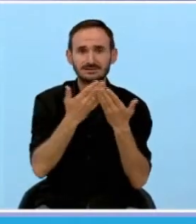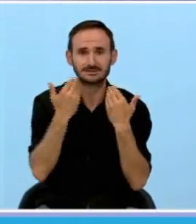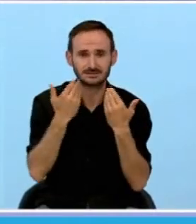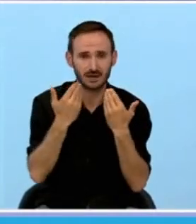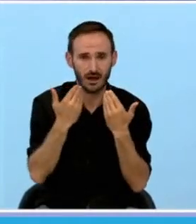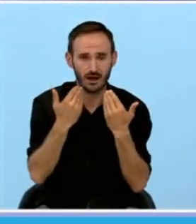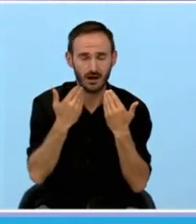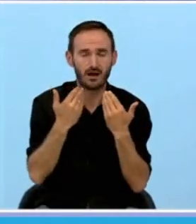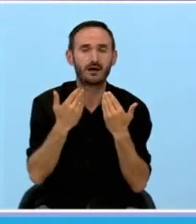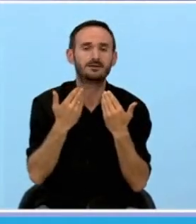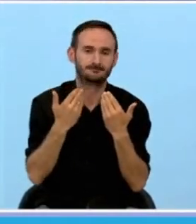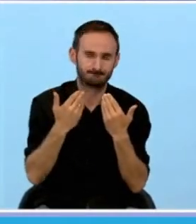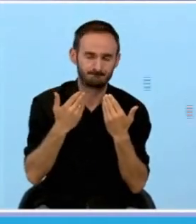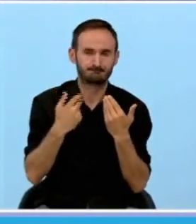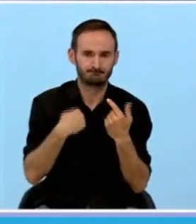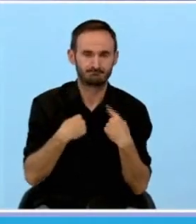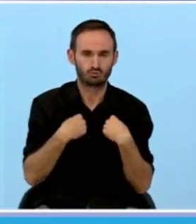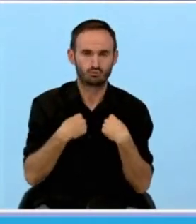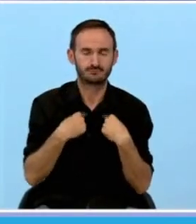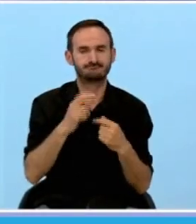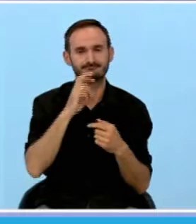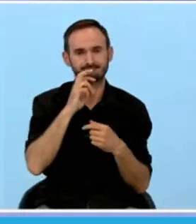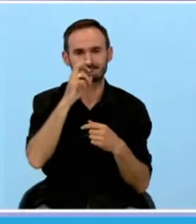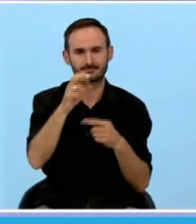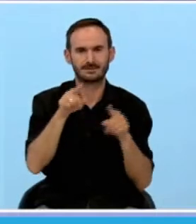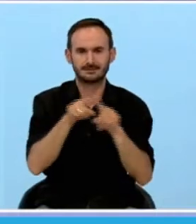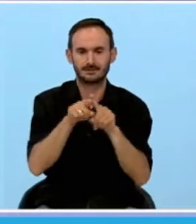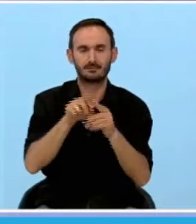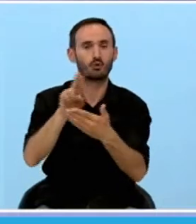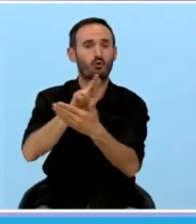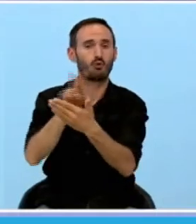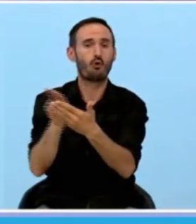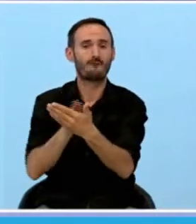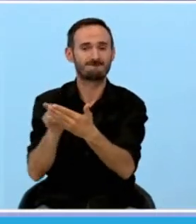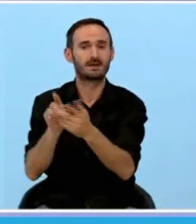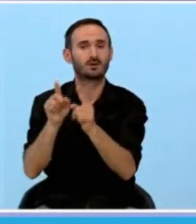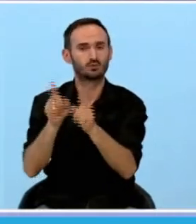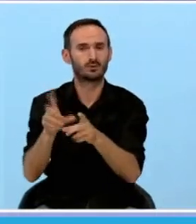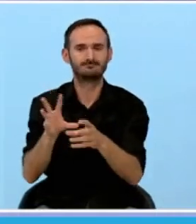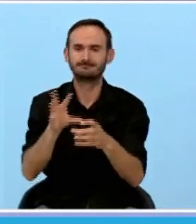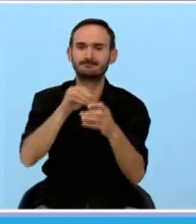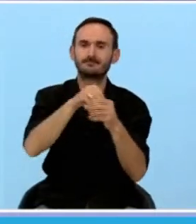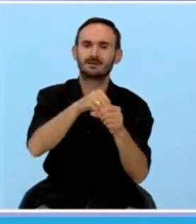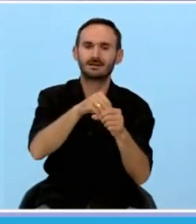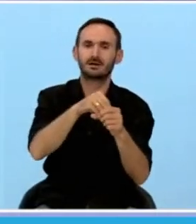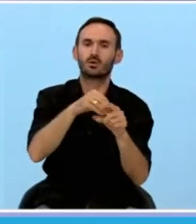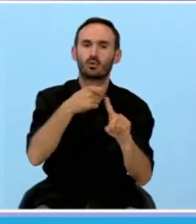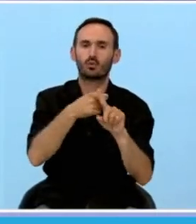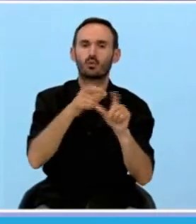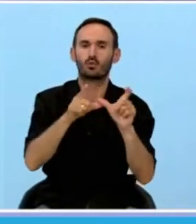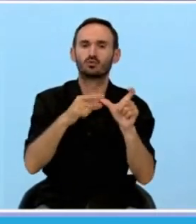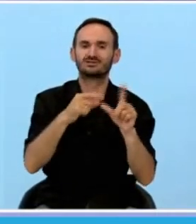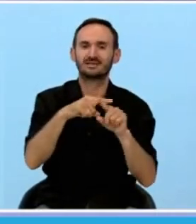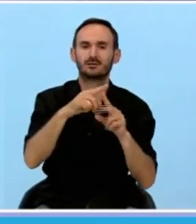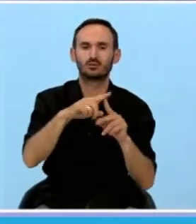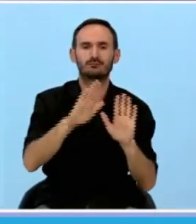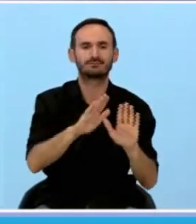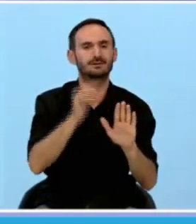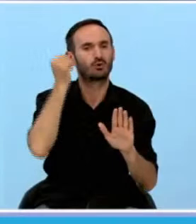interes ndryshimet kushtetuese dhe përfshirja e konventës për drejtat e personave me aftësi të kufizuar